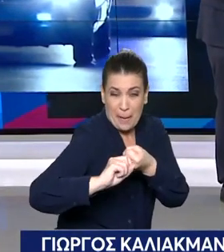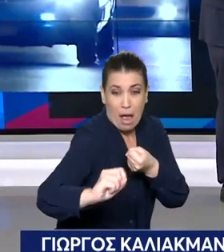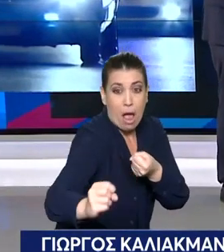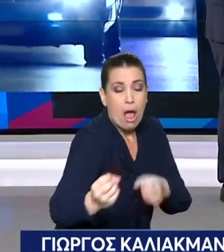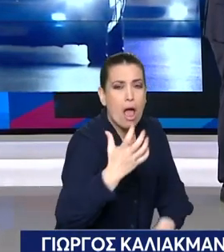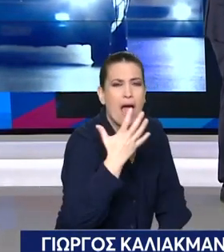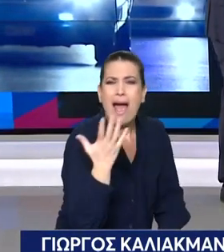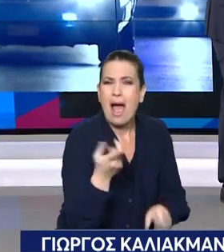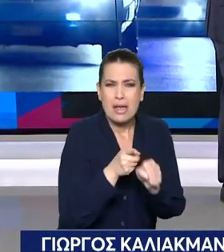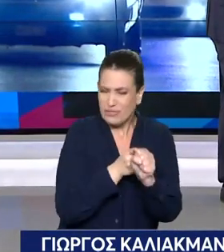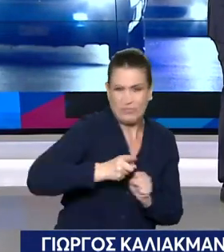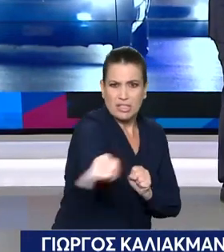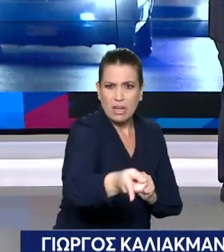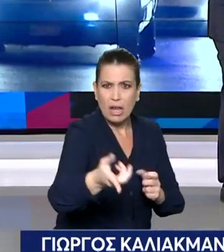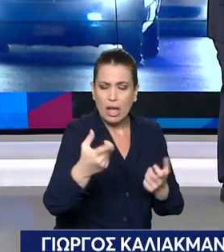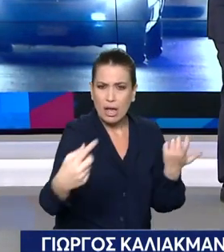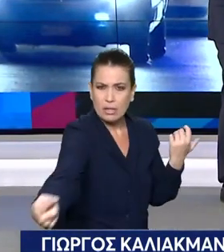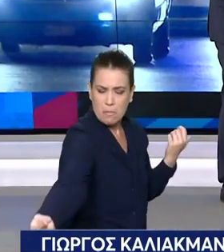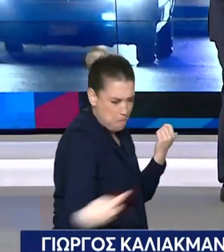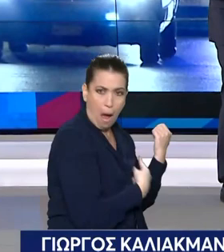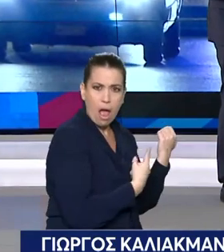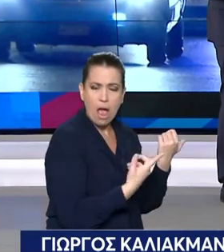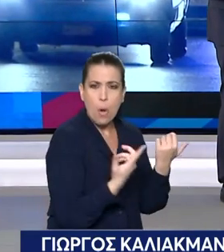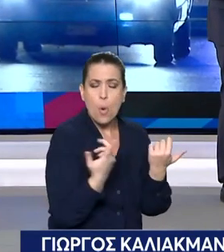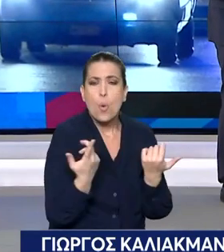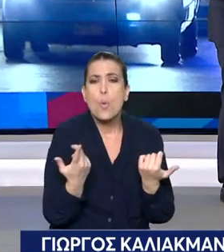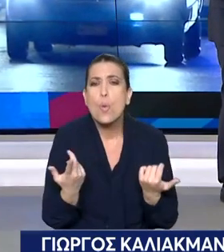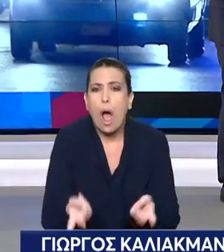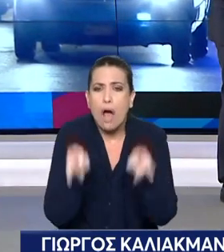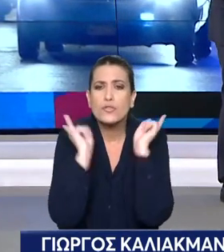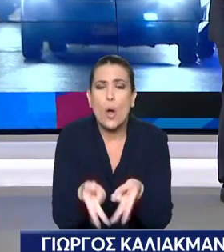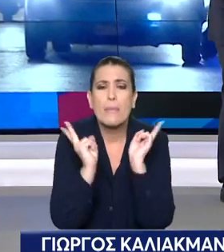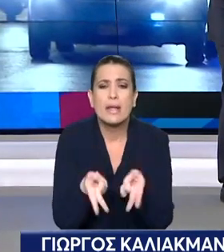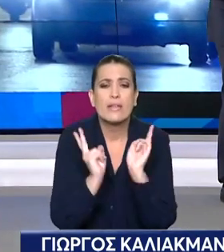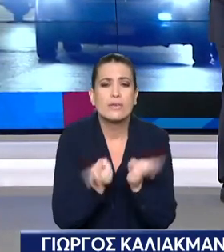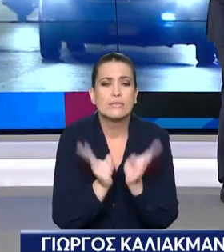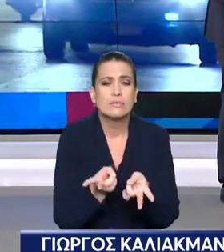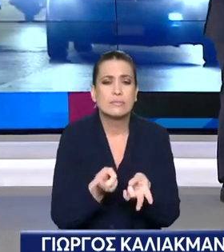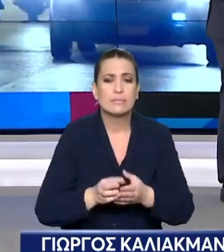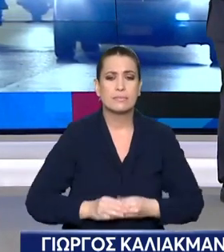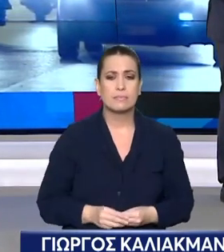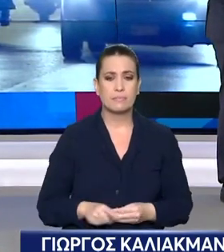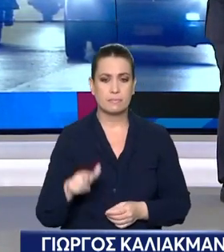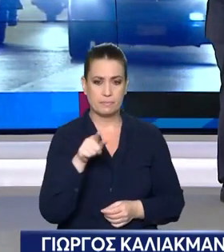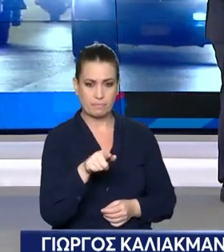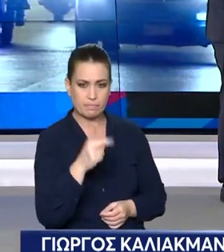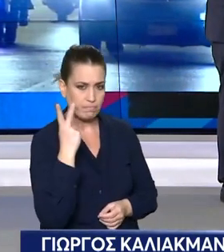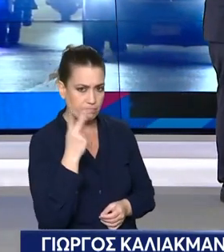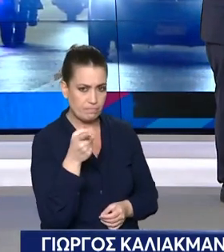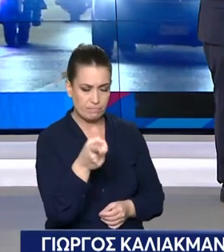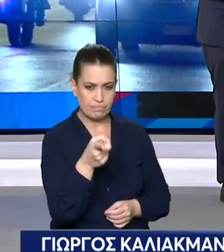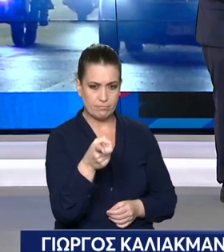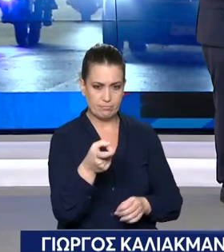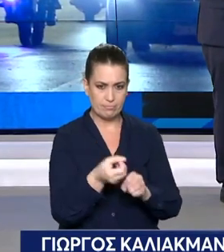σαν σφαίρα, σαν βολίδα όπλου. Αυτές οι βολίδες, αυτό εδώ είναι στο σώμα, αυτό είναι ένα μέσα στην αρτηρία του